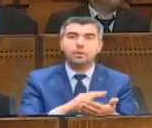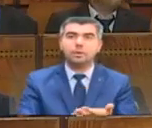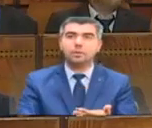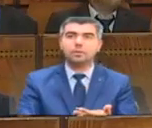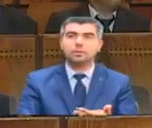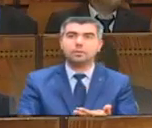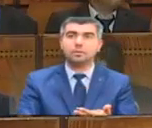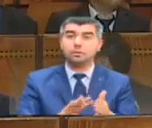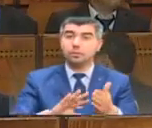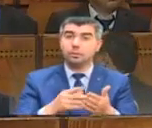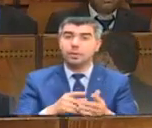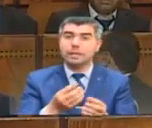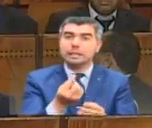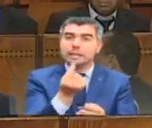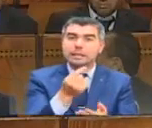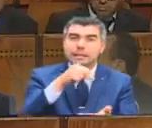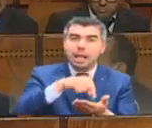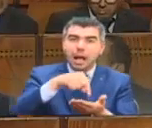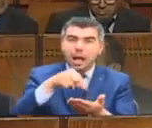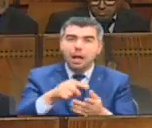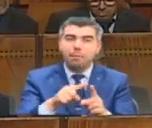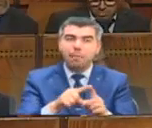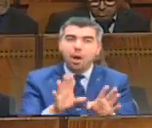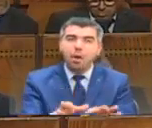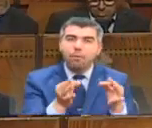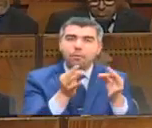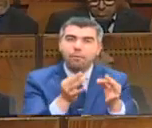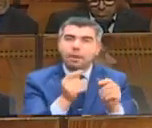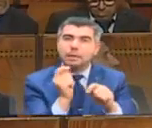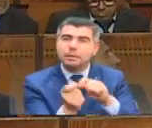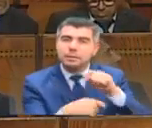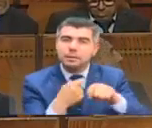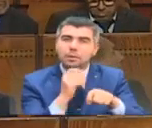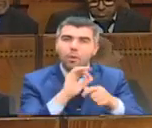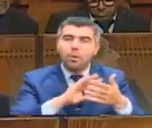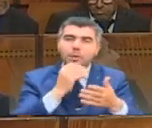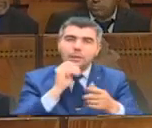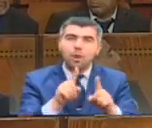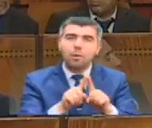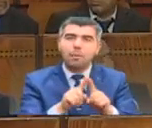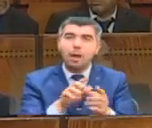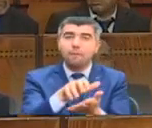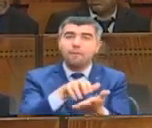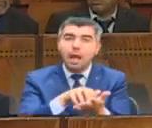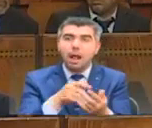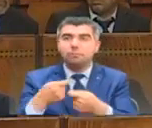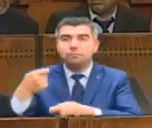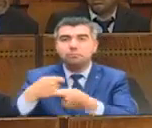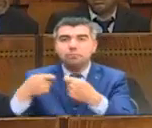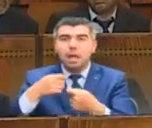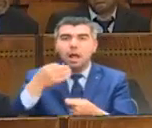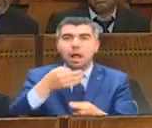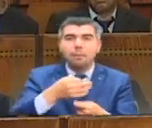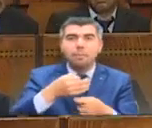سيد الوزير، بعد الزراعة والإنتاج، فلاح الصغير اليوم محتاج للحماية، محتاج للتسويق. سيد الوزير،